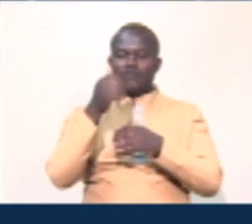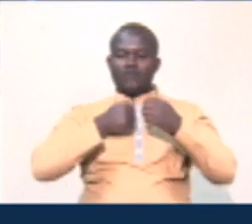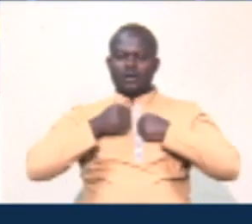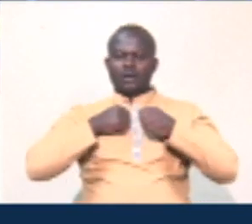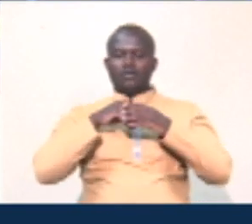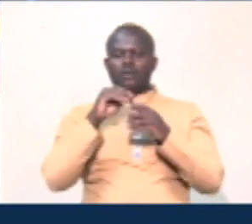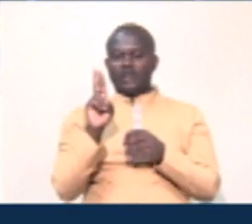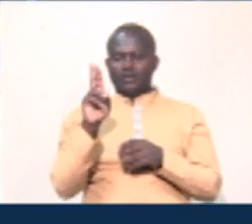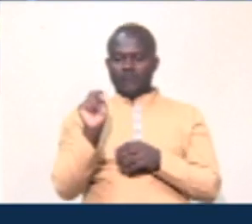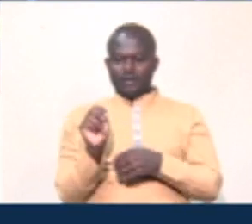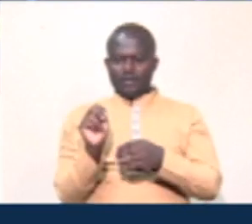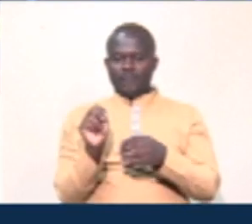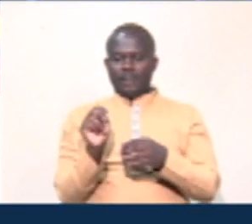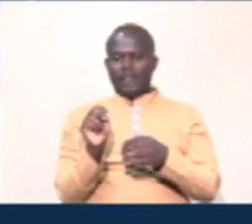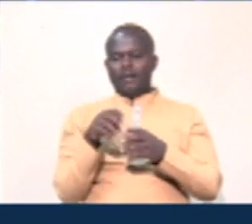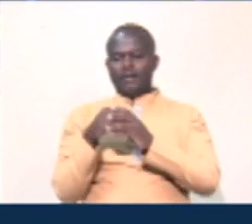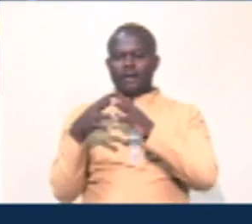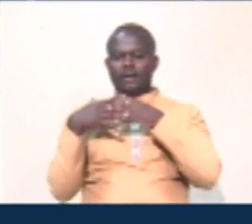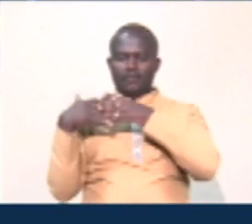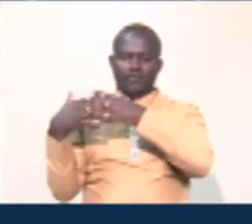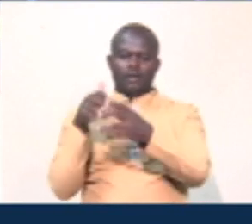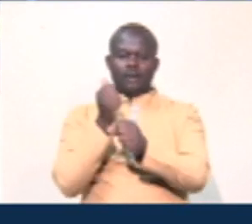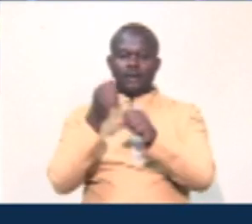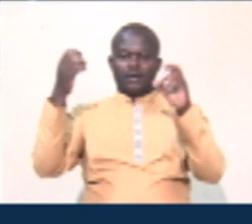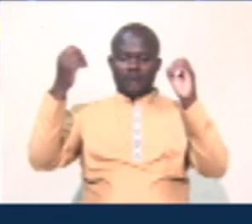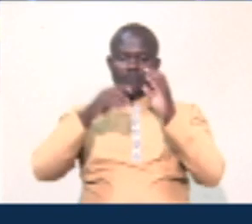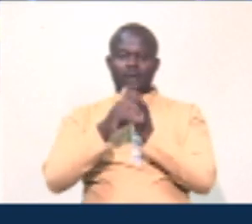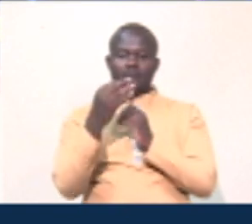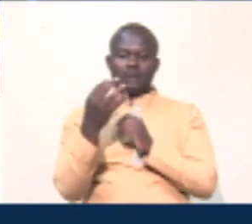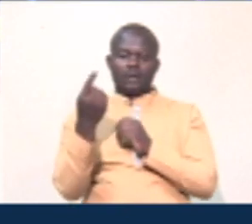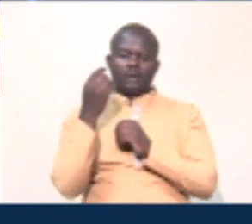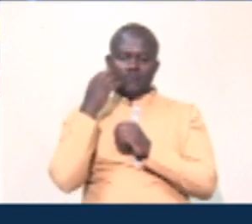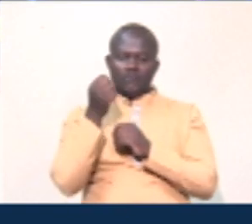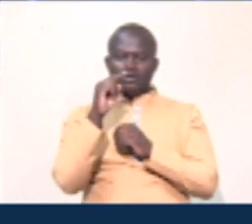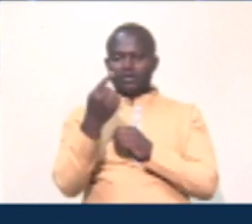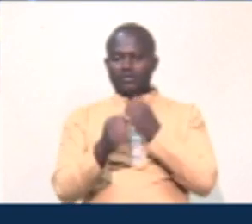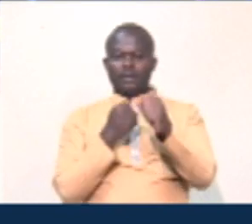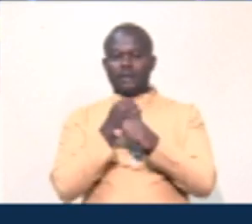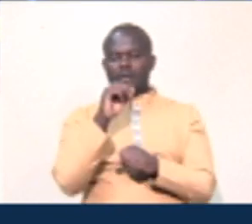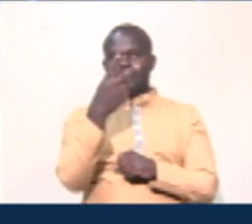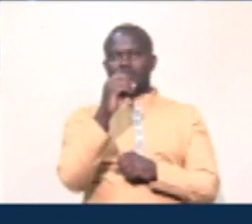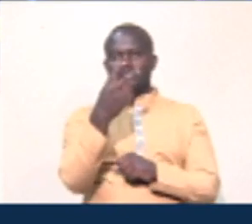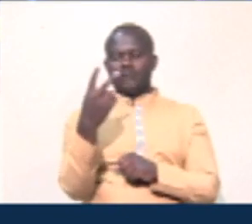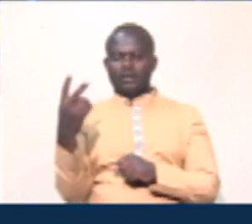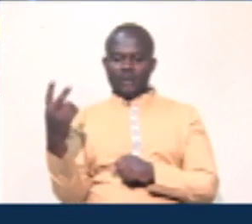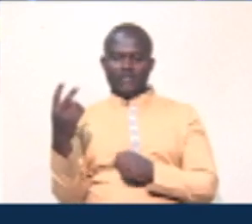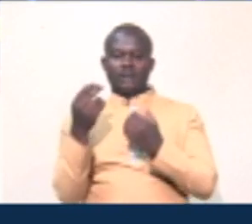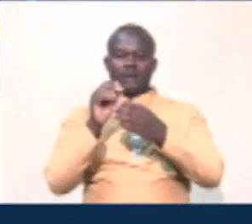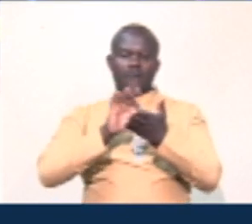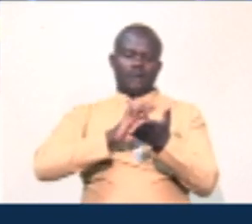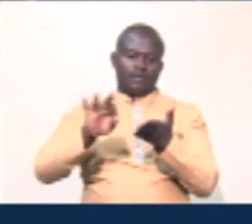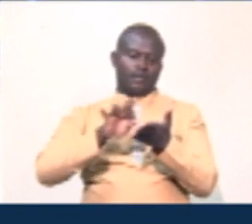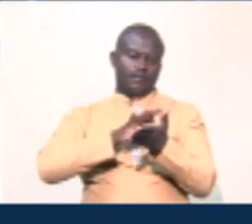muryango w'abibumbye i New York. Bikaba byakorewe i Kigali kuwa 31 z'ukwezi kwa mbere 2022, bikaba